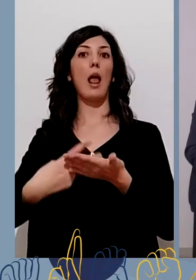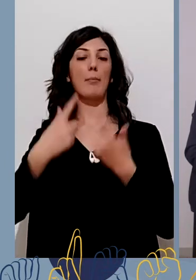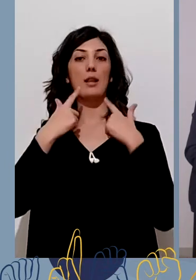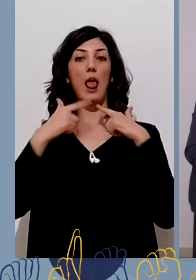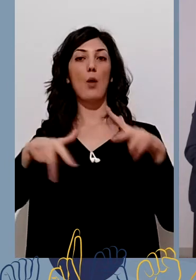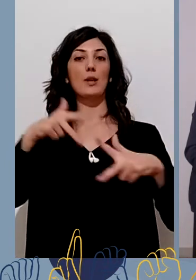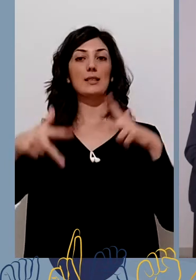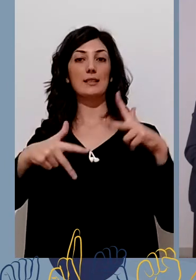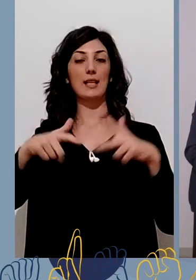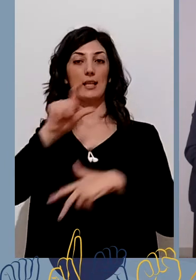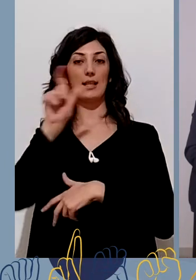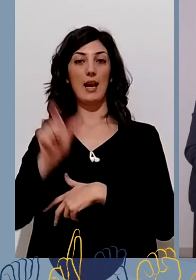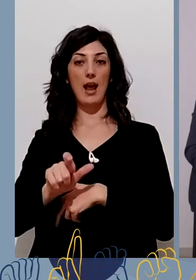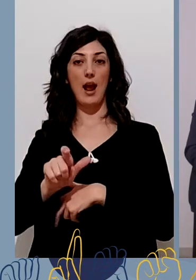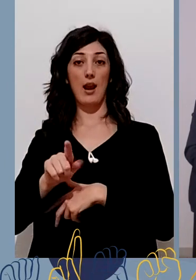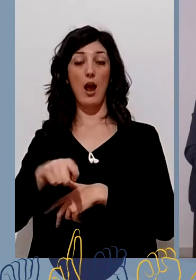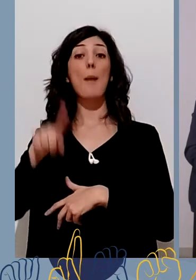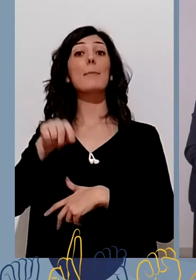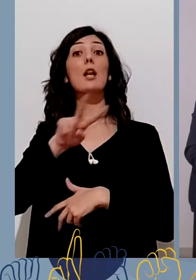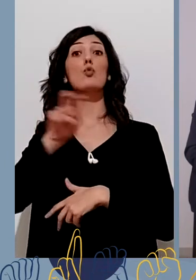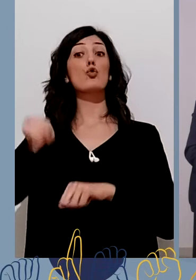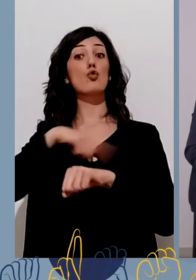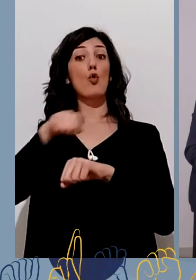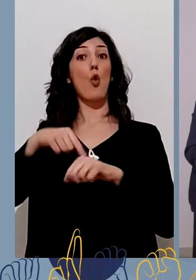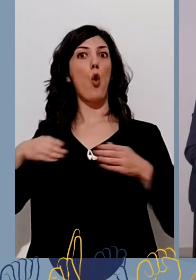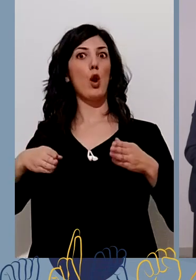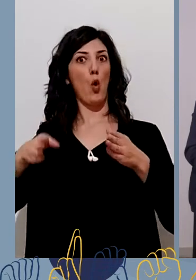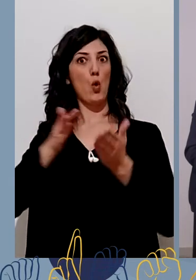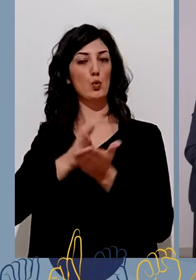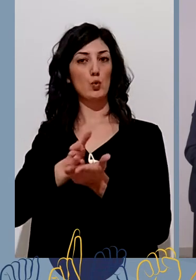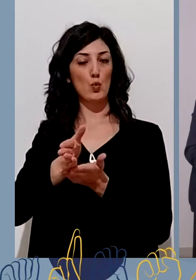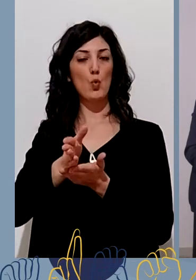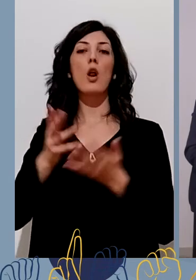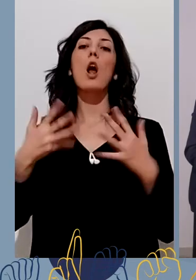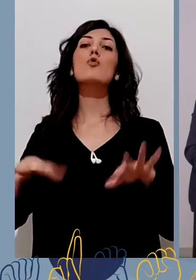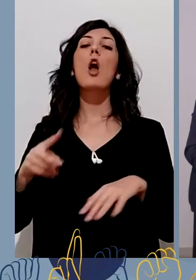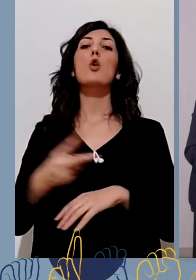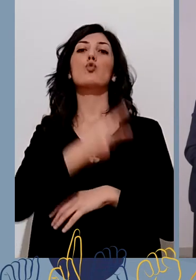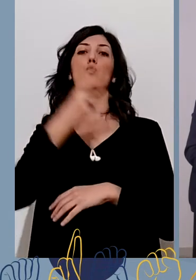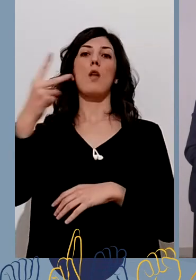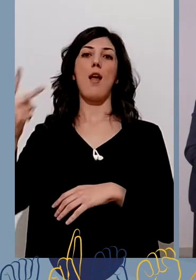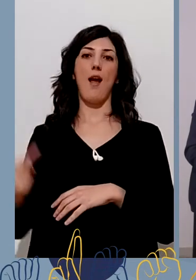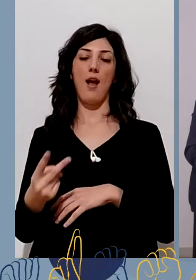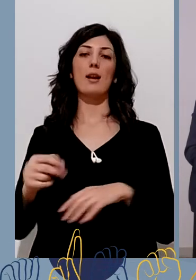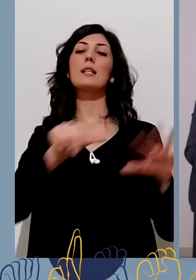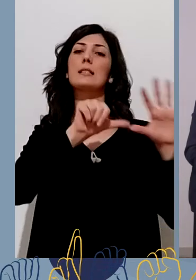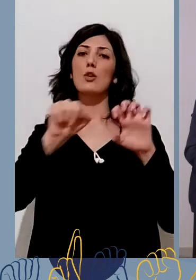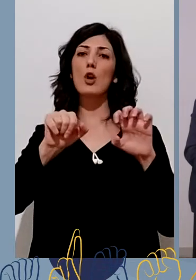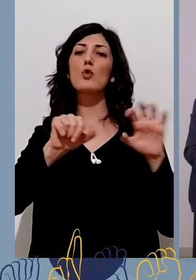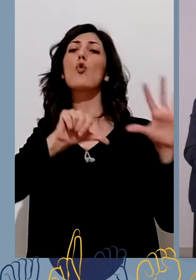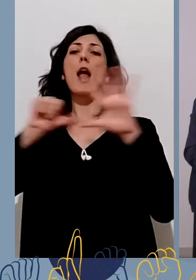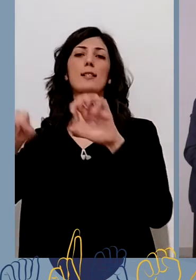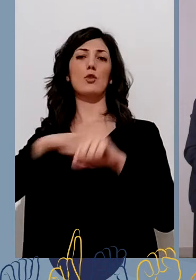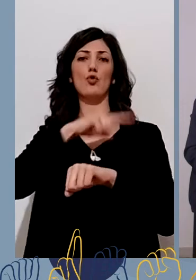molto importante di 1200 ore, quindi suddiviso in circa due annualità di 600 ore ciascuna, un corso riconosciuto dalla